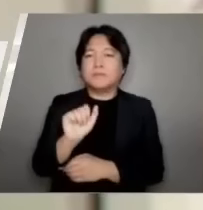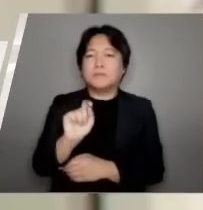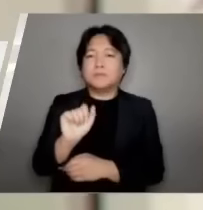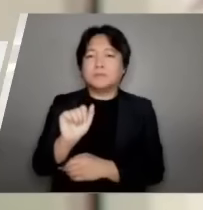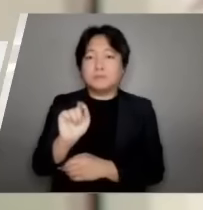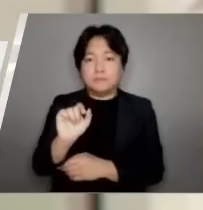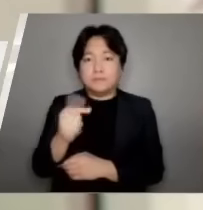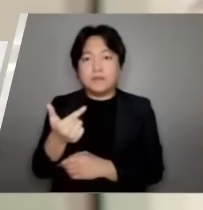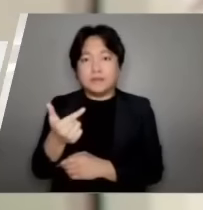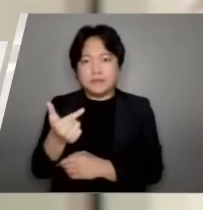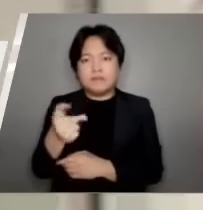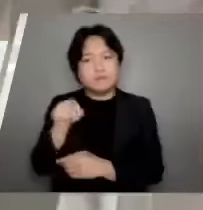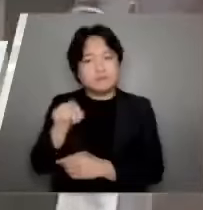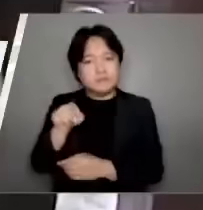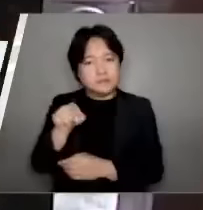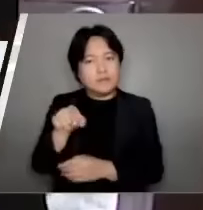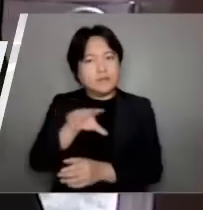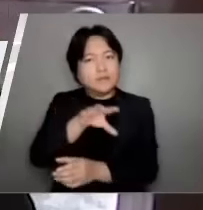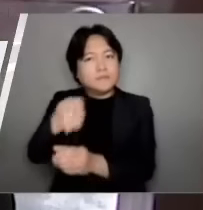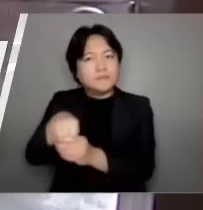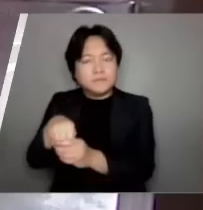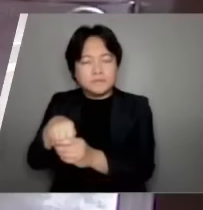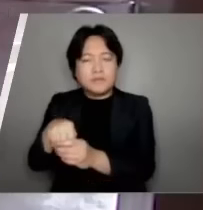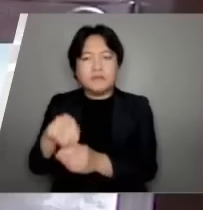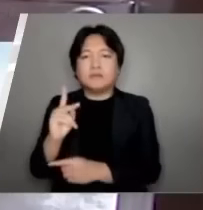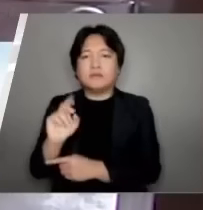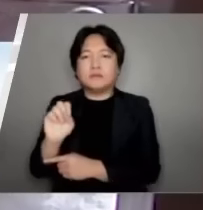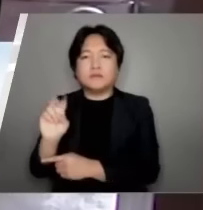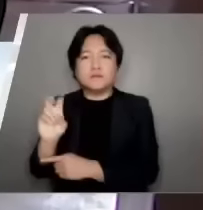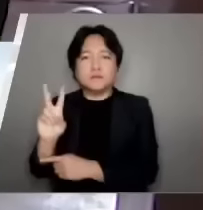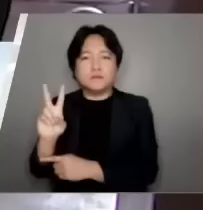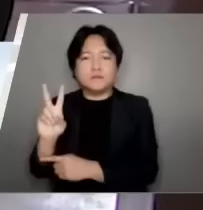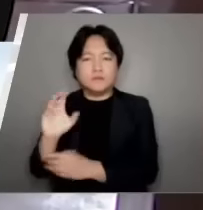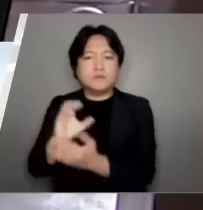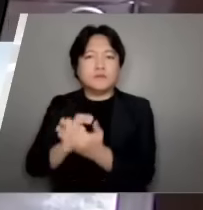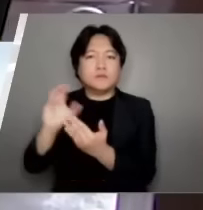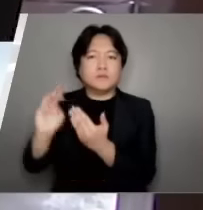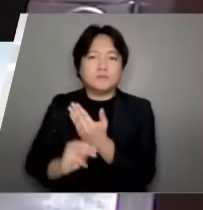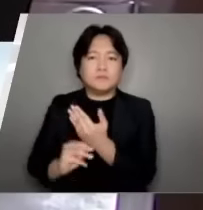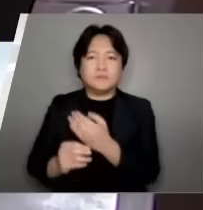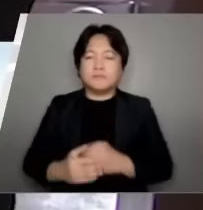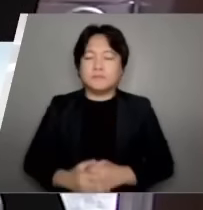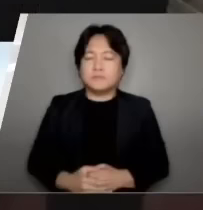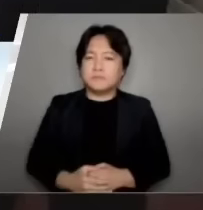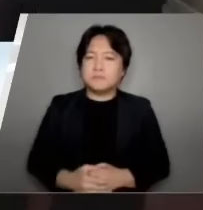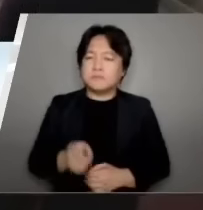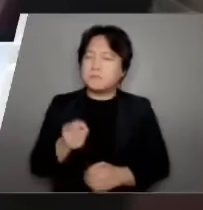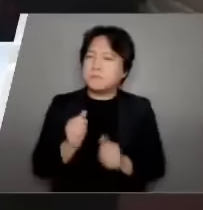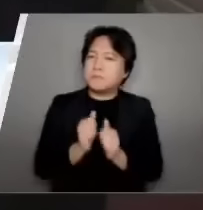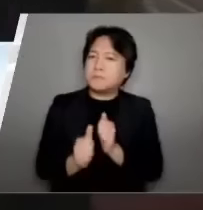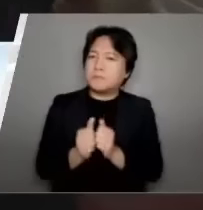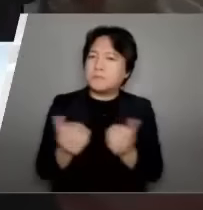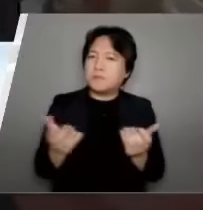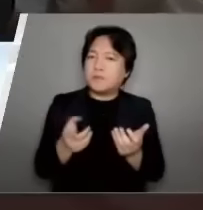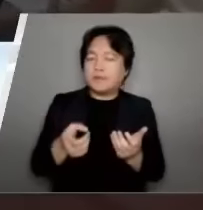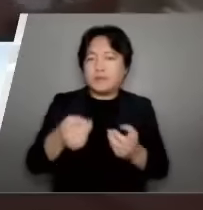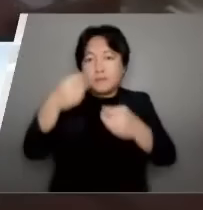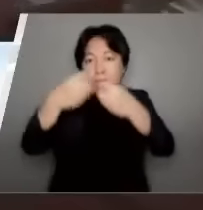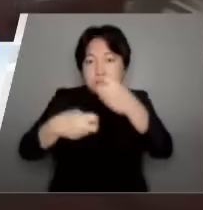yung K-12 ka DEP and order talaga. In order to respond to the issues and challenges brought about by